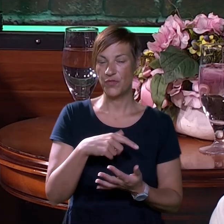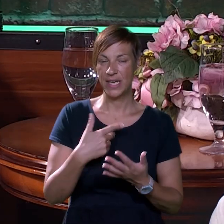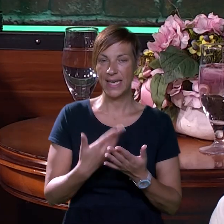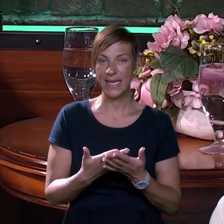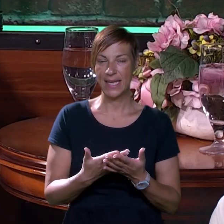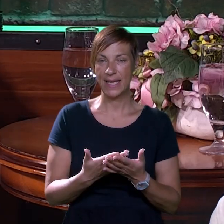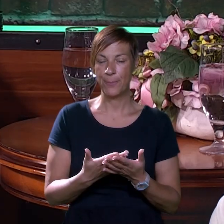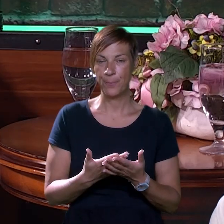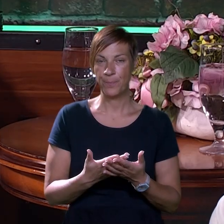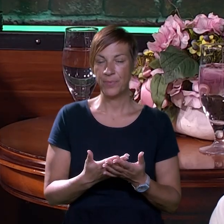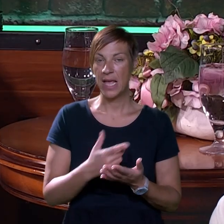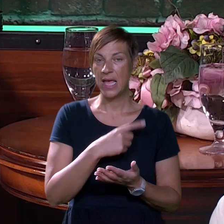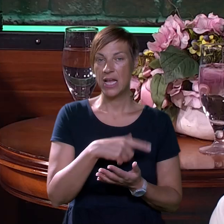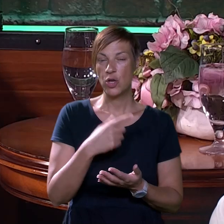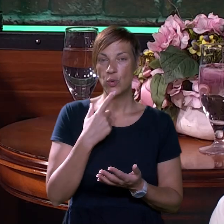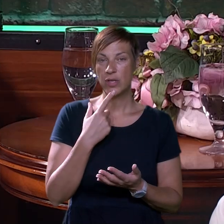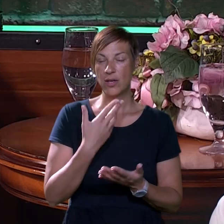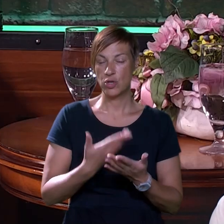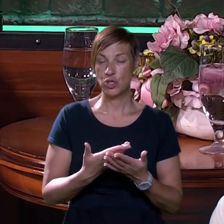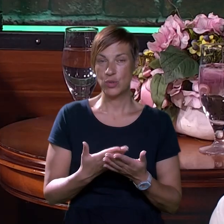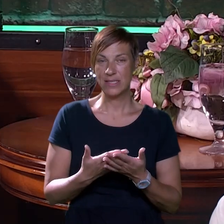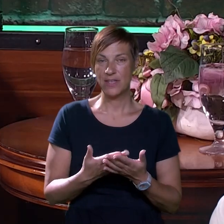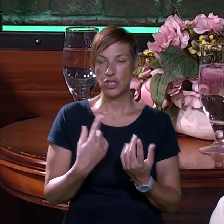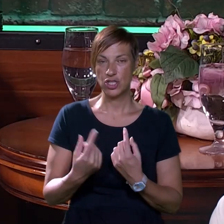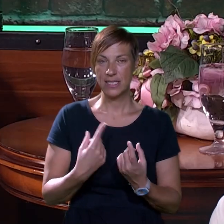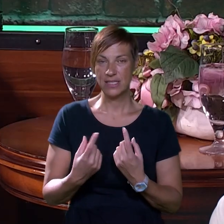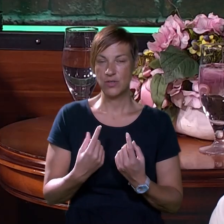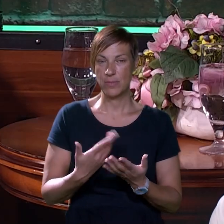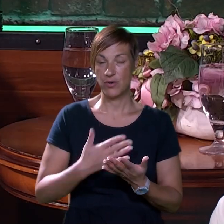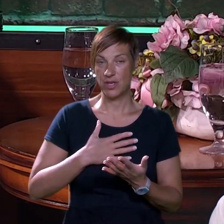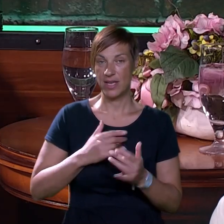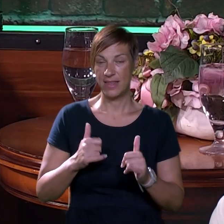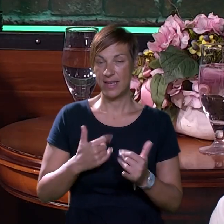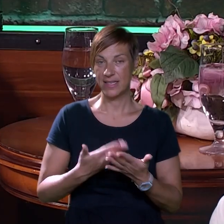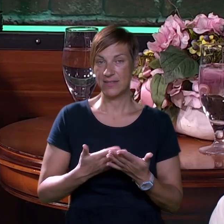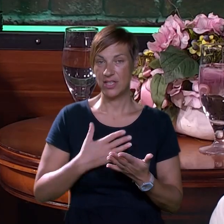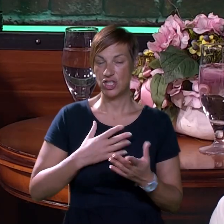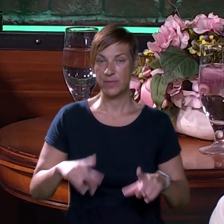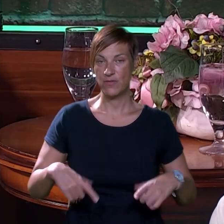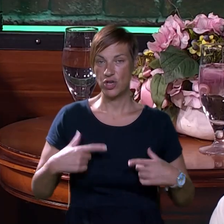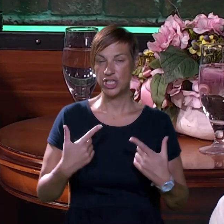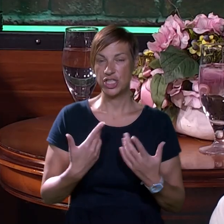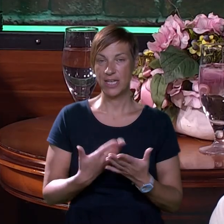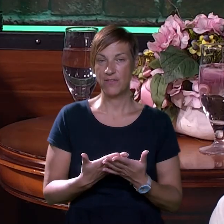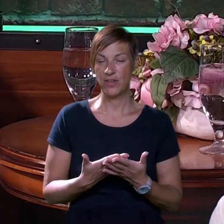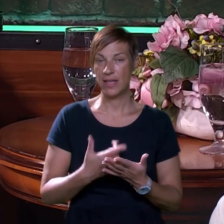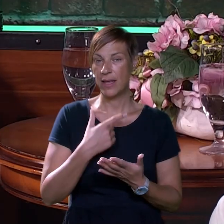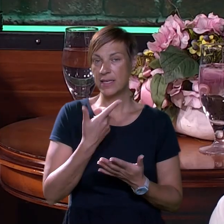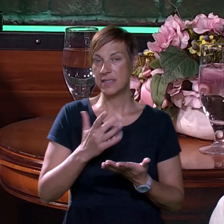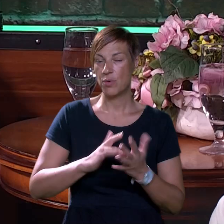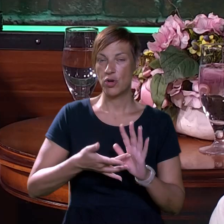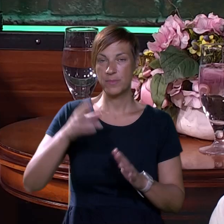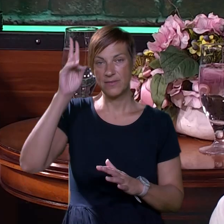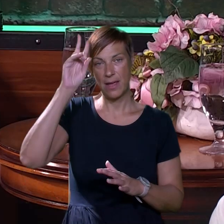i laike, i ljude koji su svjedočili situacije kao što ja danas svjedočim svoj život. Znači, s Bogom